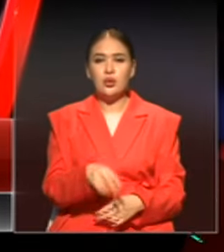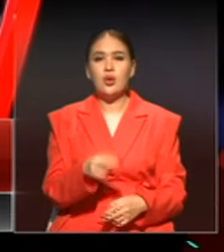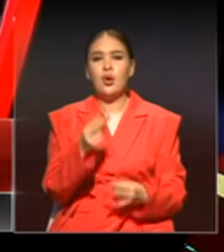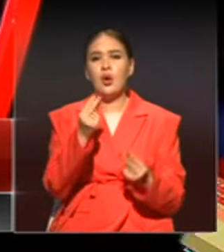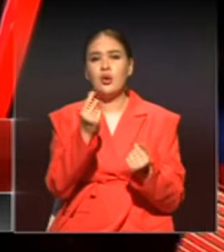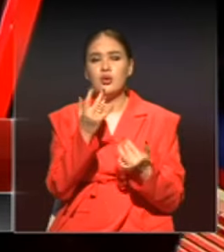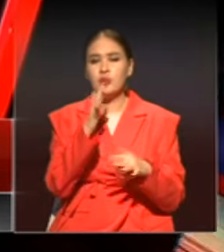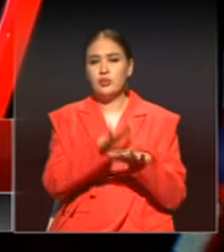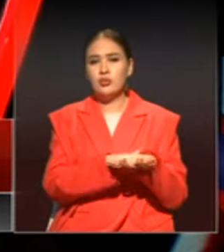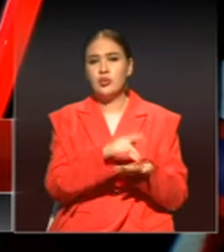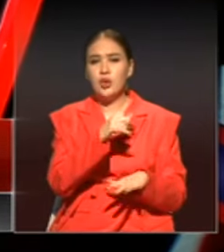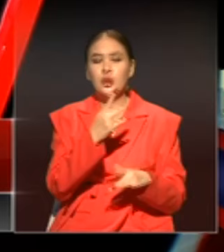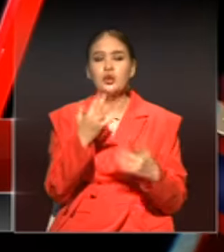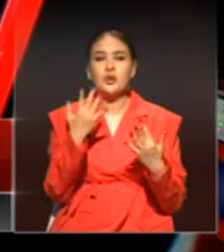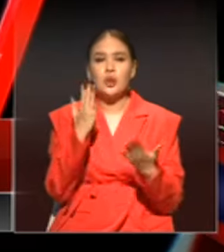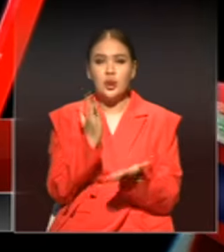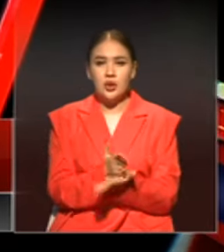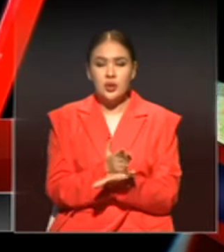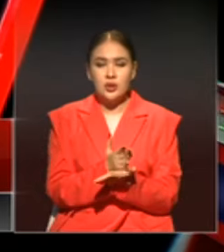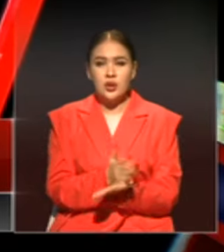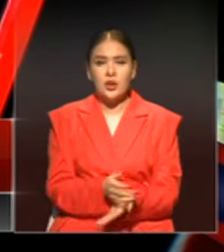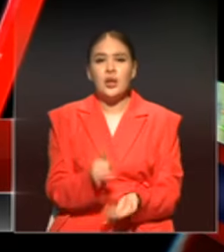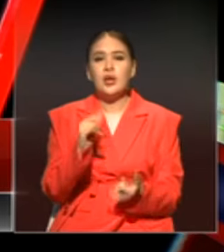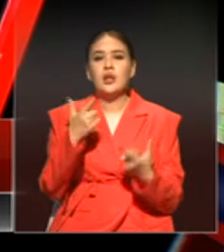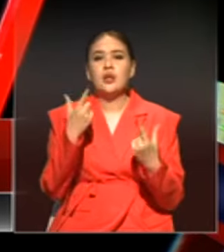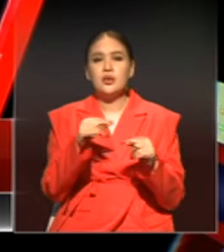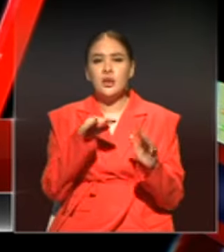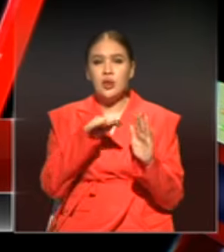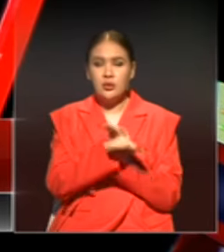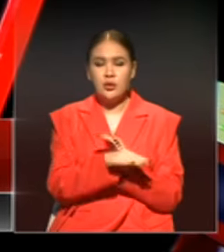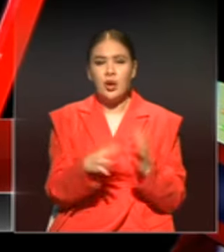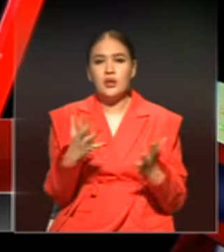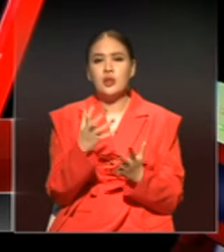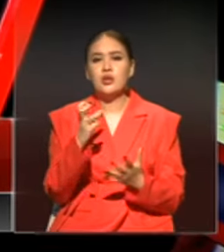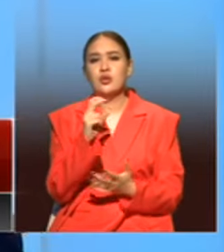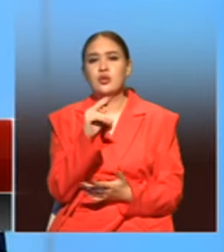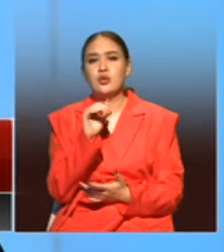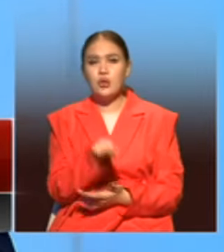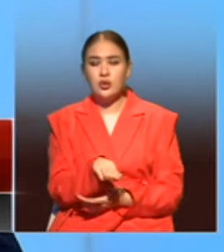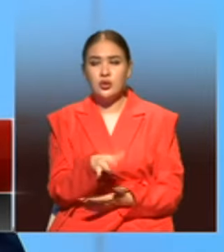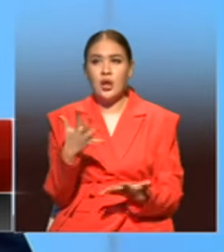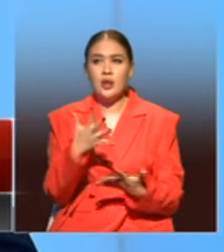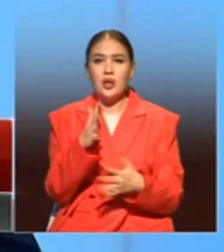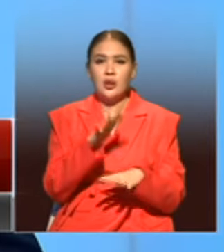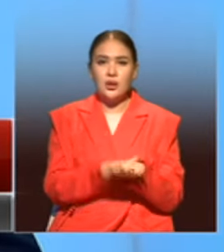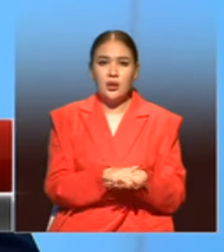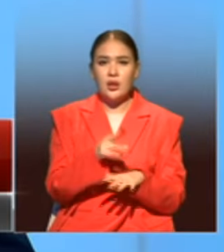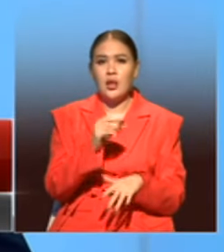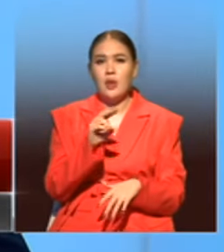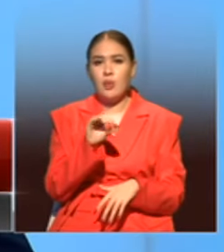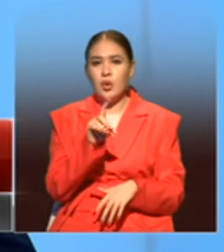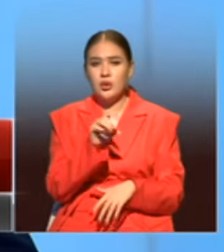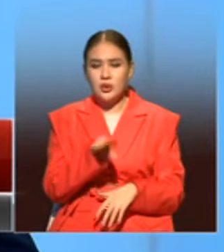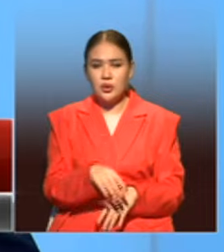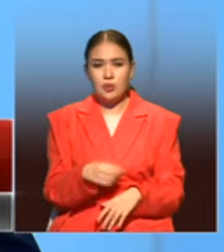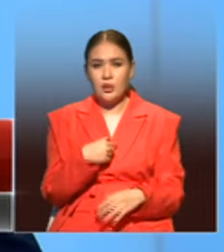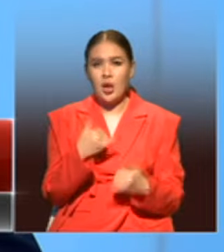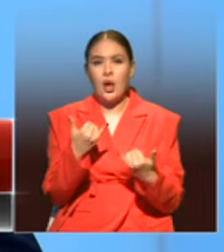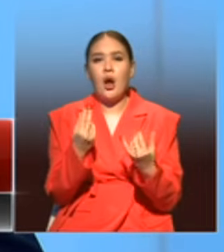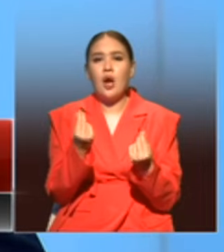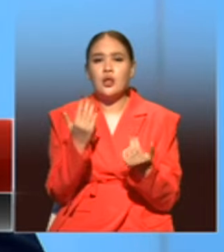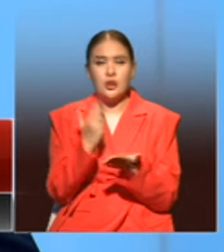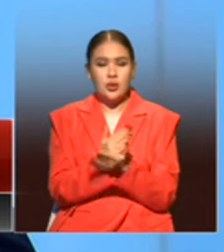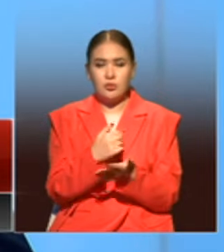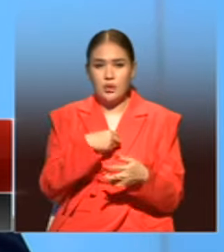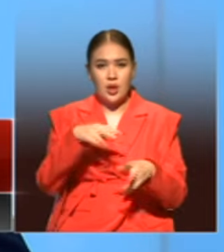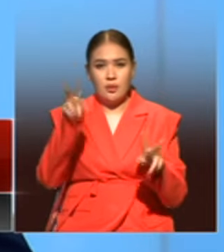бар және ол қай жақта сақтаулы, қандай шоттарда, қандай депозиттерде? Қазіргі таңда қанша ақша бар екенін мен бүгінгі таңда білмеймін, өйткені ол